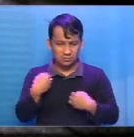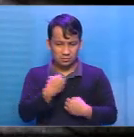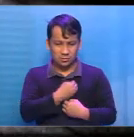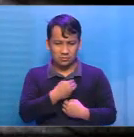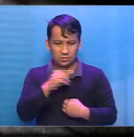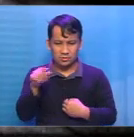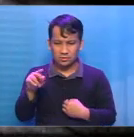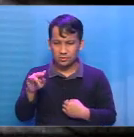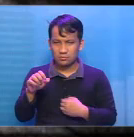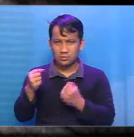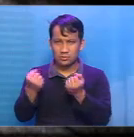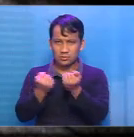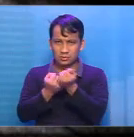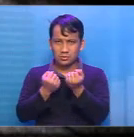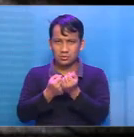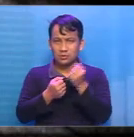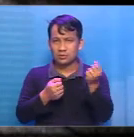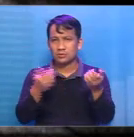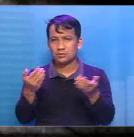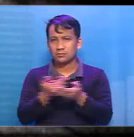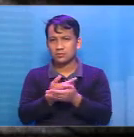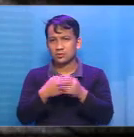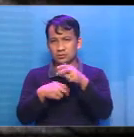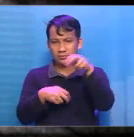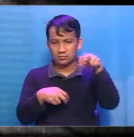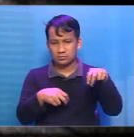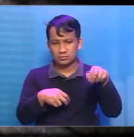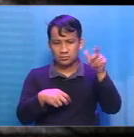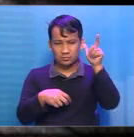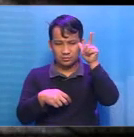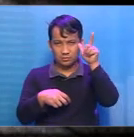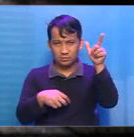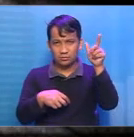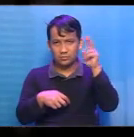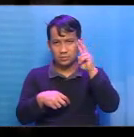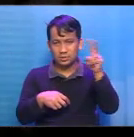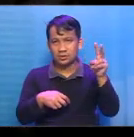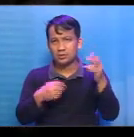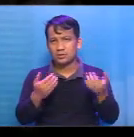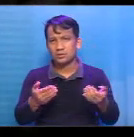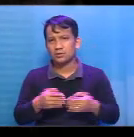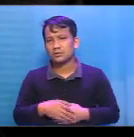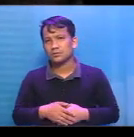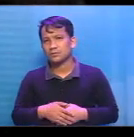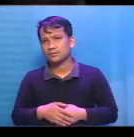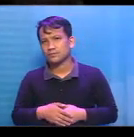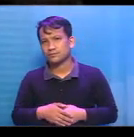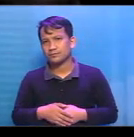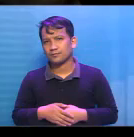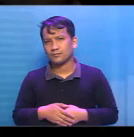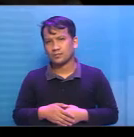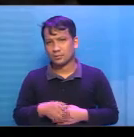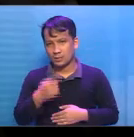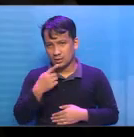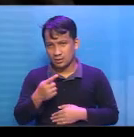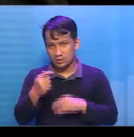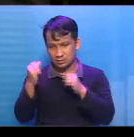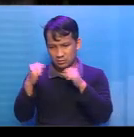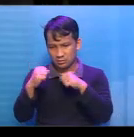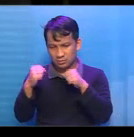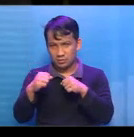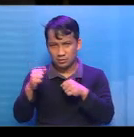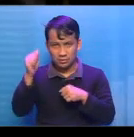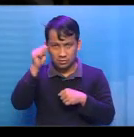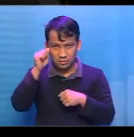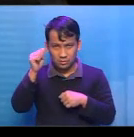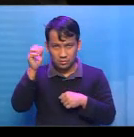minorya, supported din siya ng bagong upong speaker na si Lord Alan Velasco. Katunayan, nung makipagpulong si Velasco at